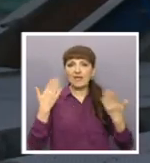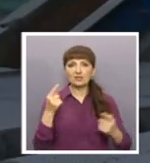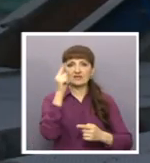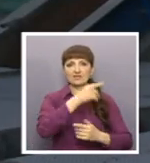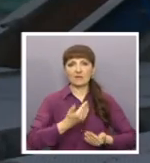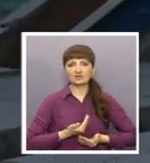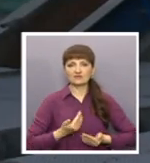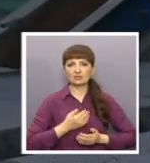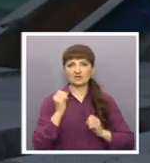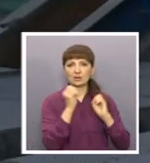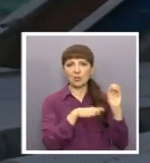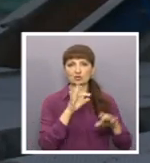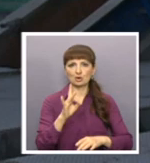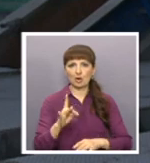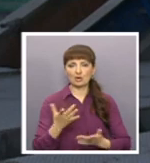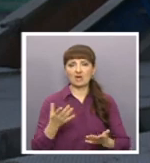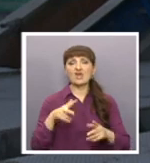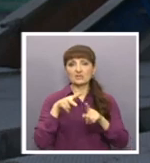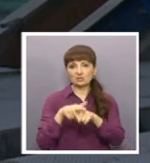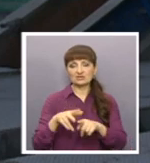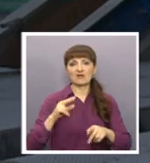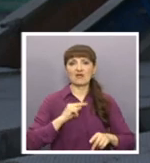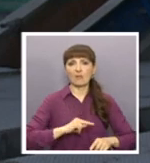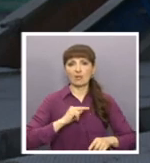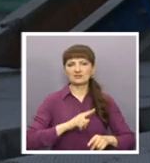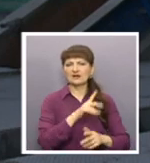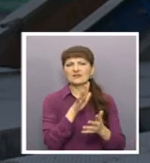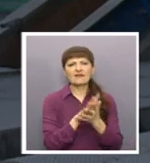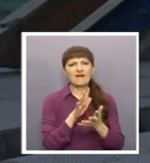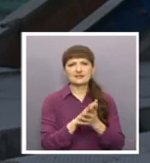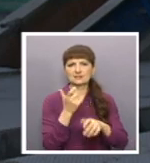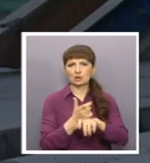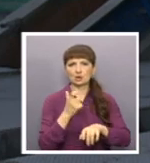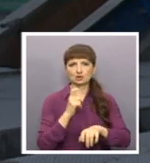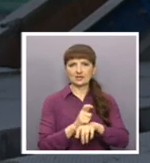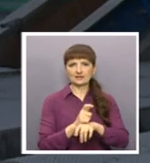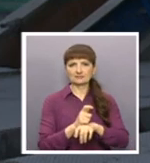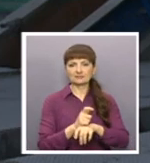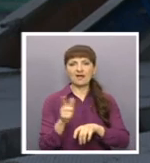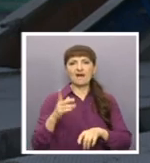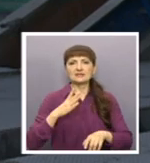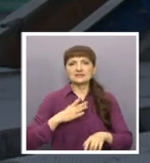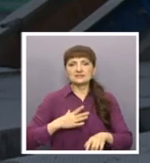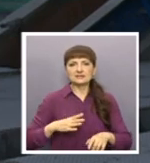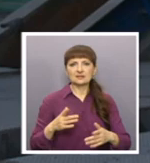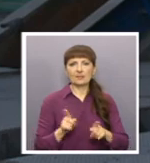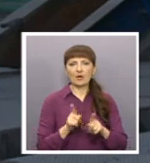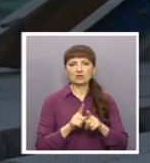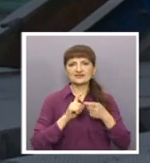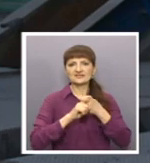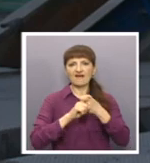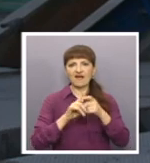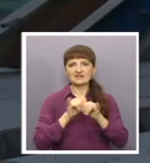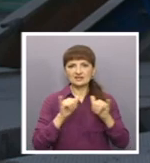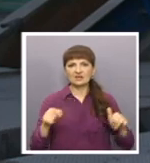принуждают работать. Работать в страшных антисанитарных условиях. Они становятся, могут и разрядчиками заразиться.